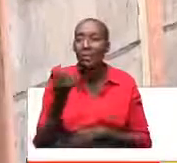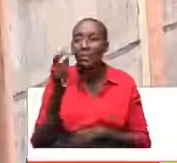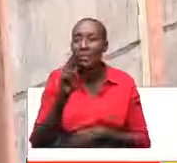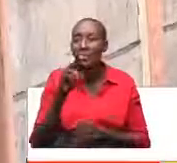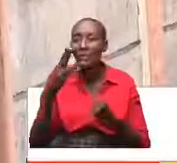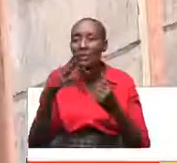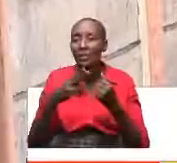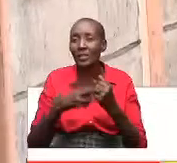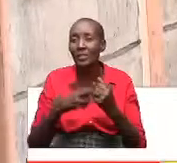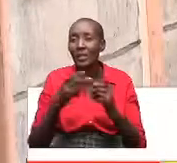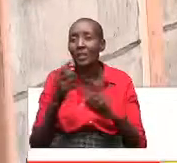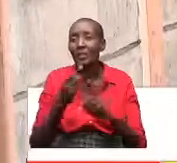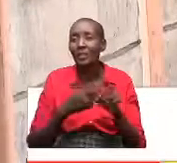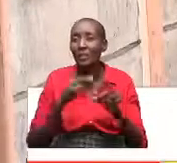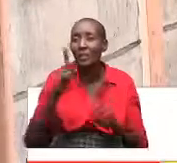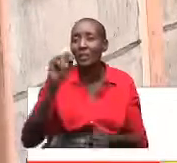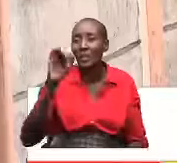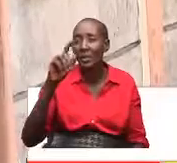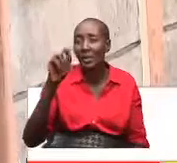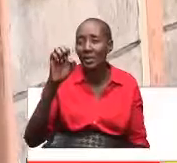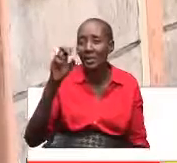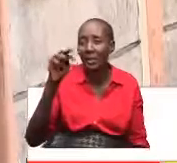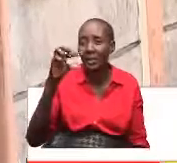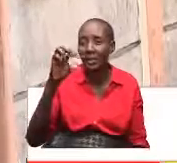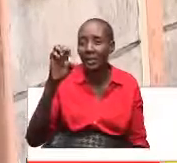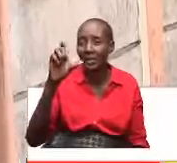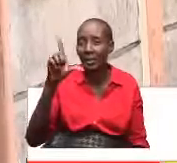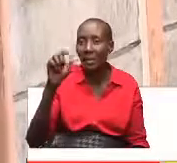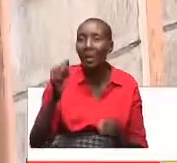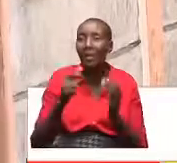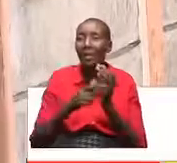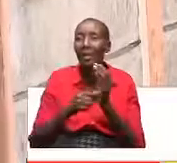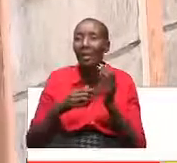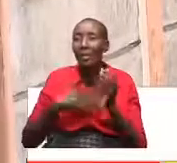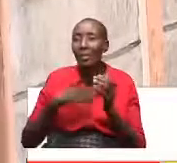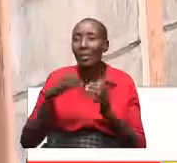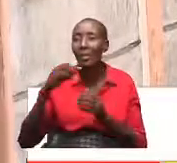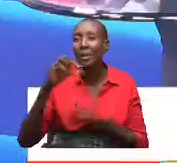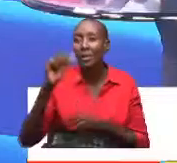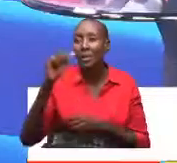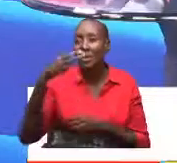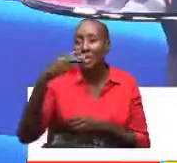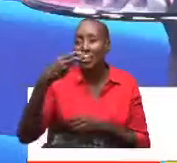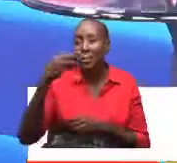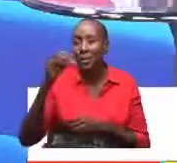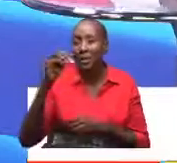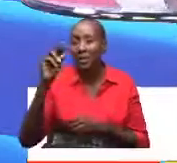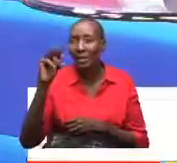47 kutoka eneo la Kitengela, kaunti ya Kajiado, jina langu ni Lydia Gashomo.